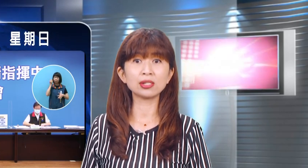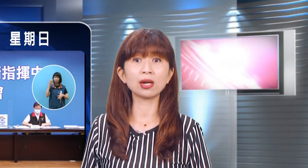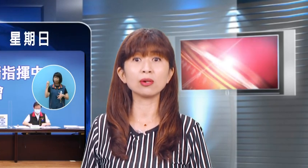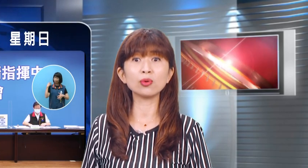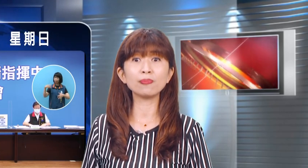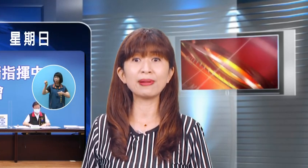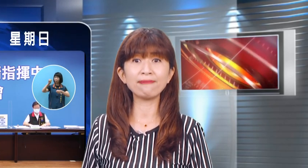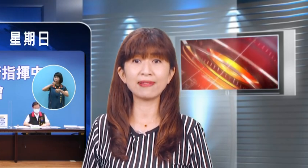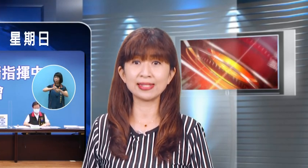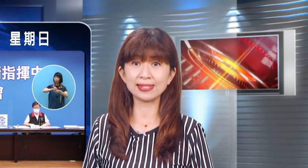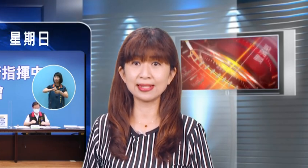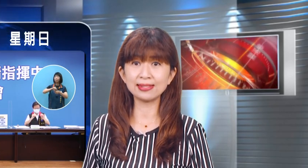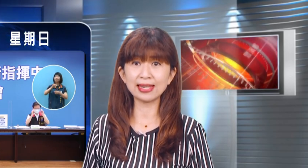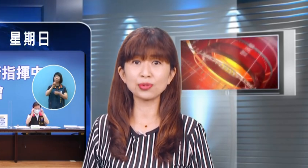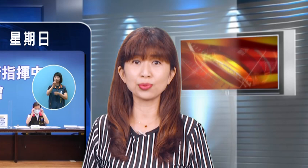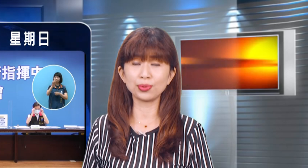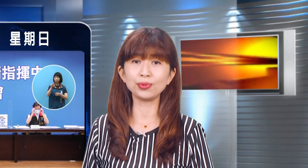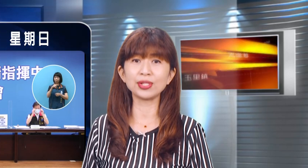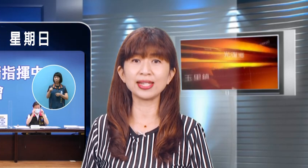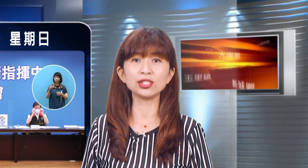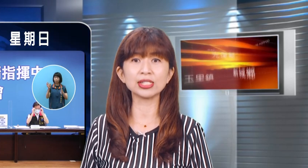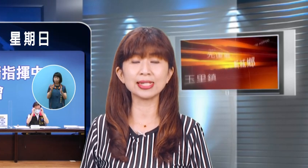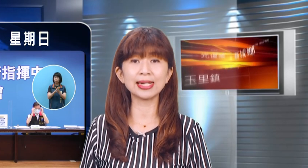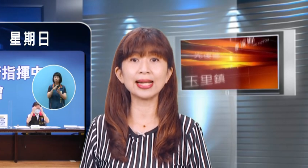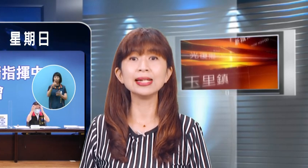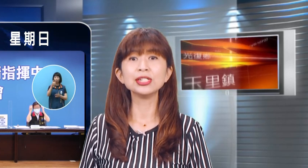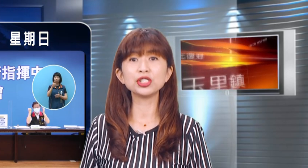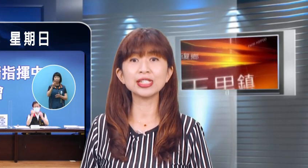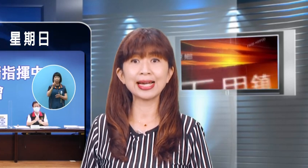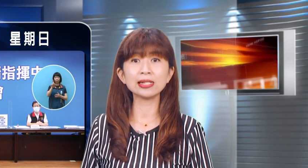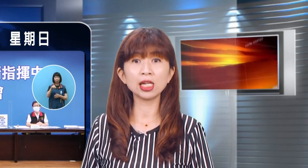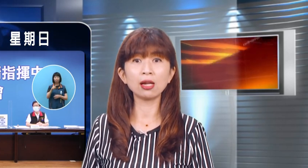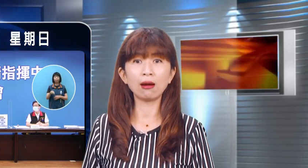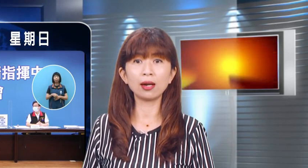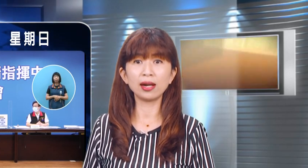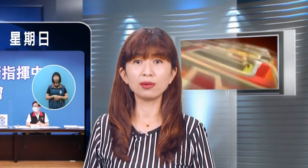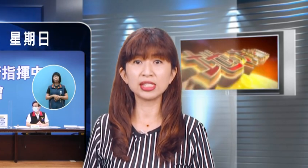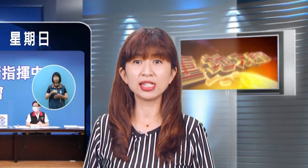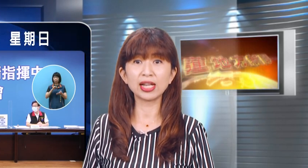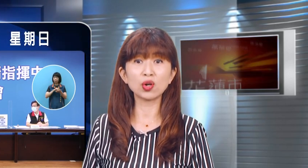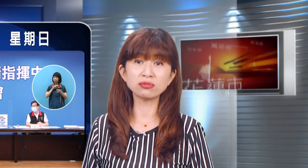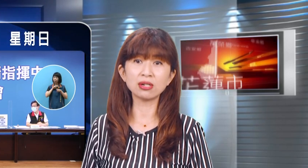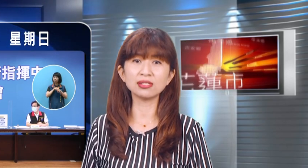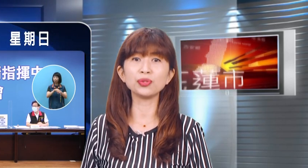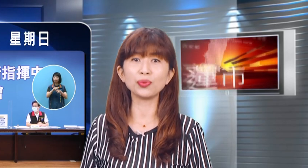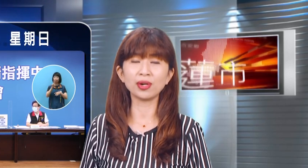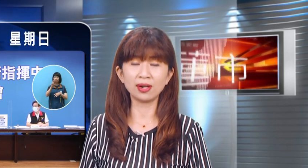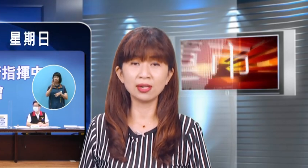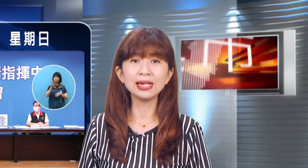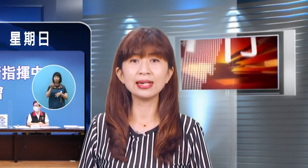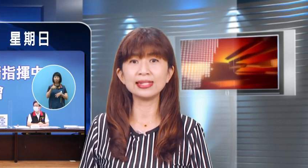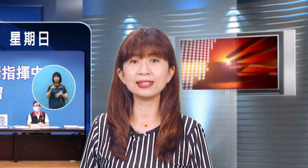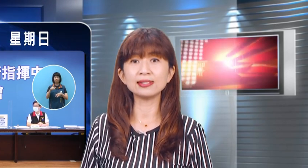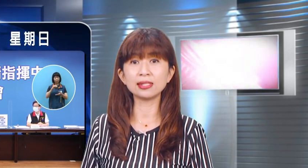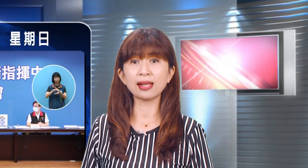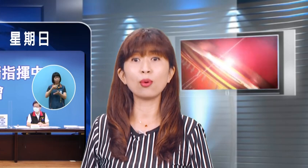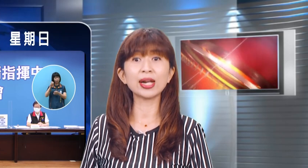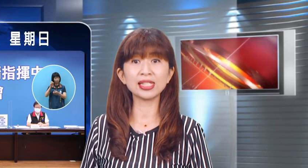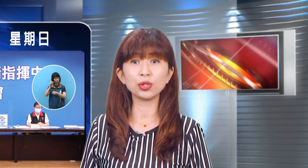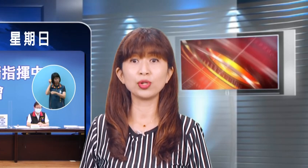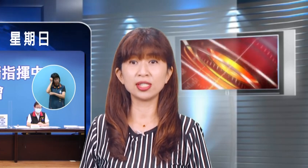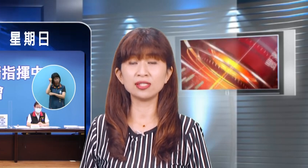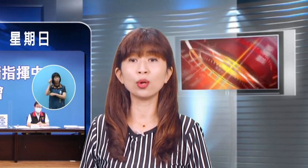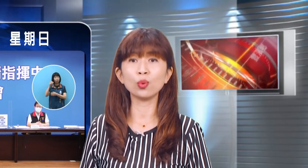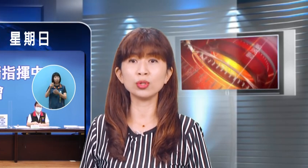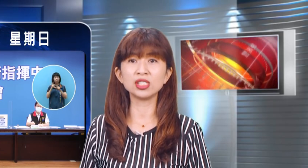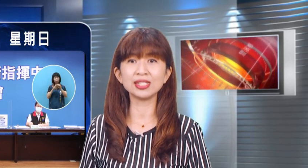水泥厂工班返乡家族群聚的衍生个案，是案12670公投的女儿。累计到现在，花莲地